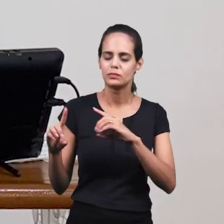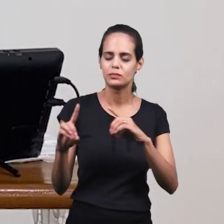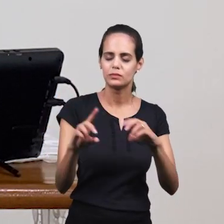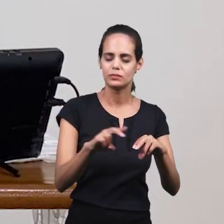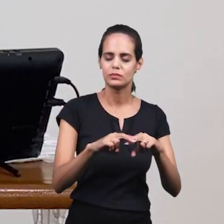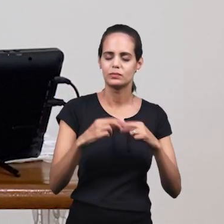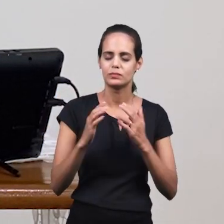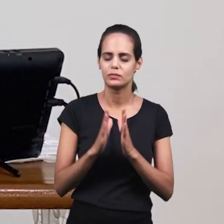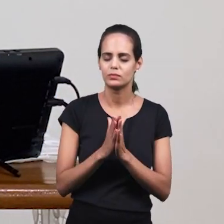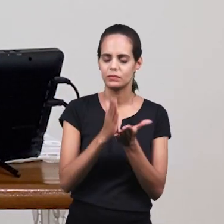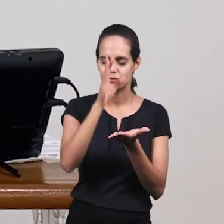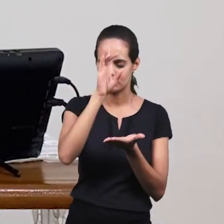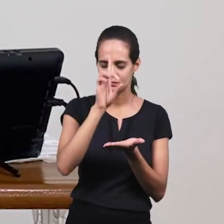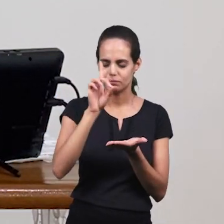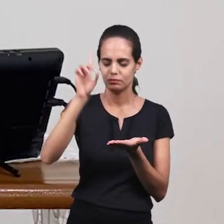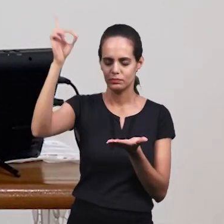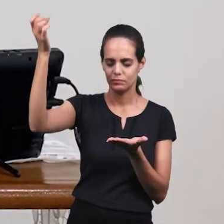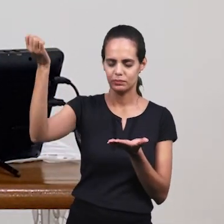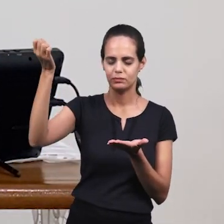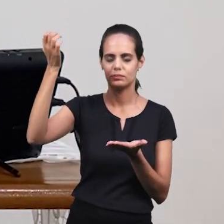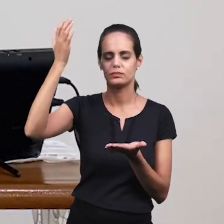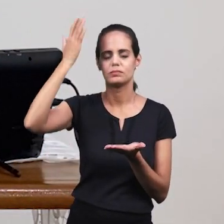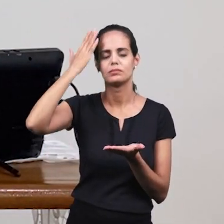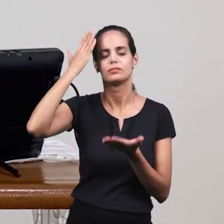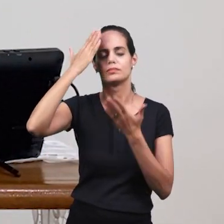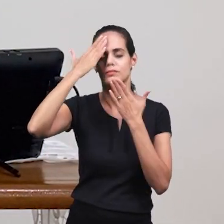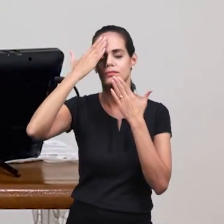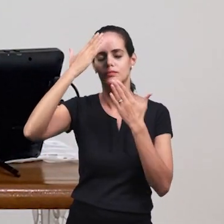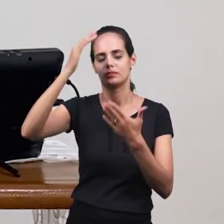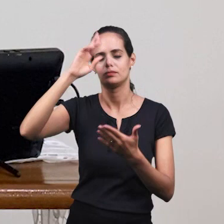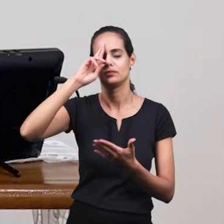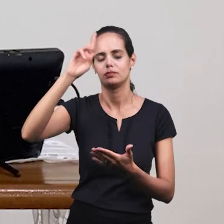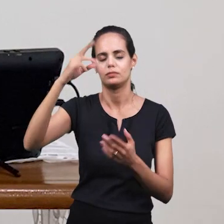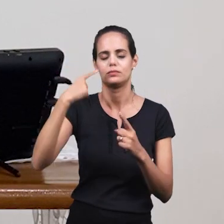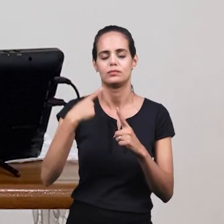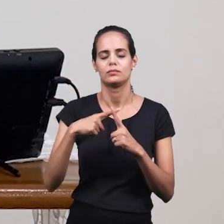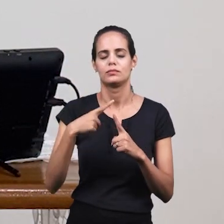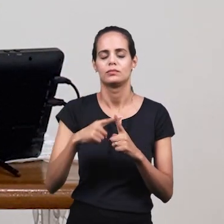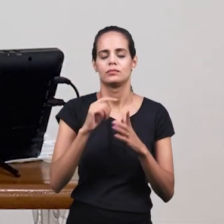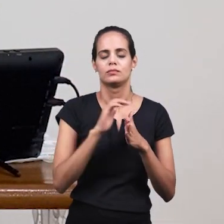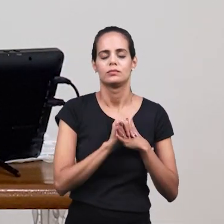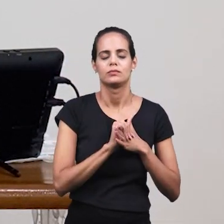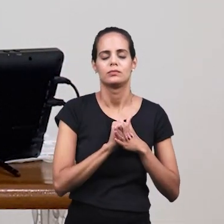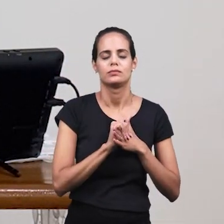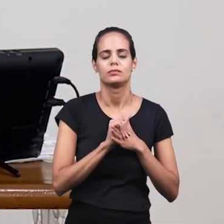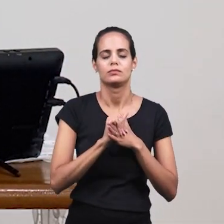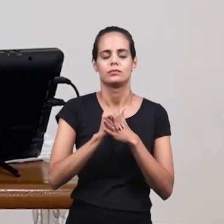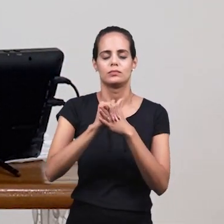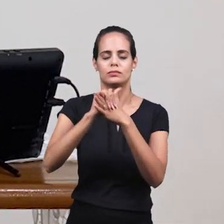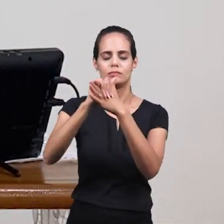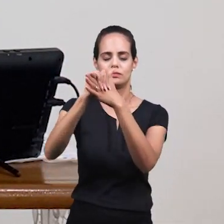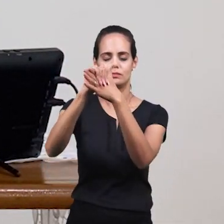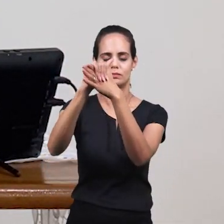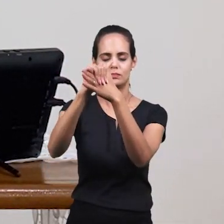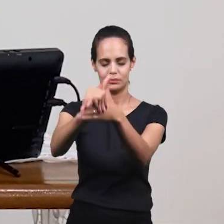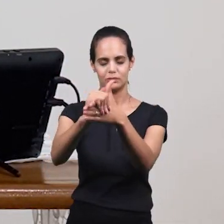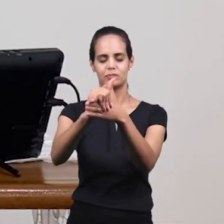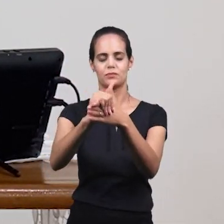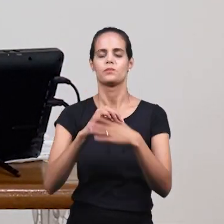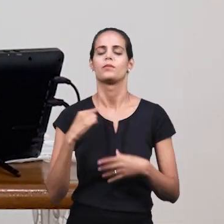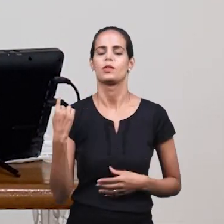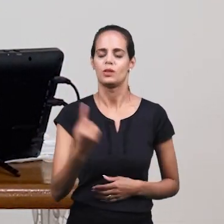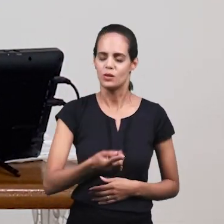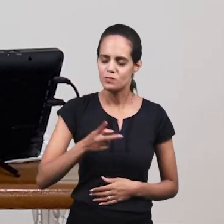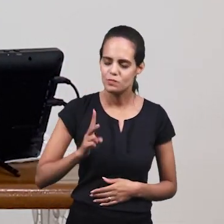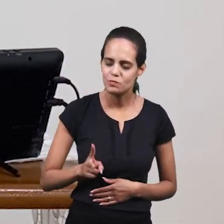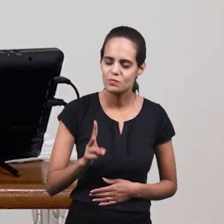révélée. Nous glorifions, Seigneur, car le Seigneur nous conduira et nous donnera la condition de